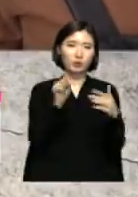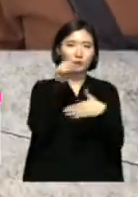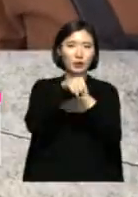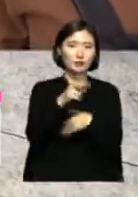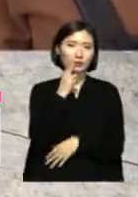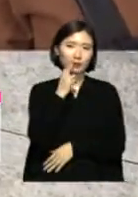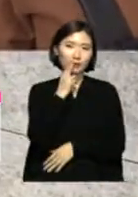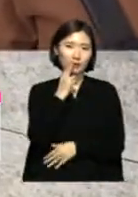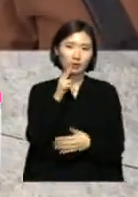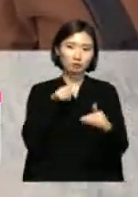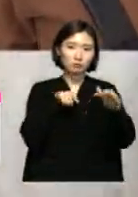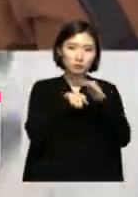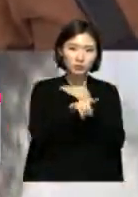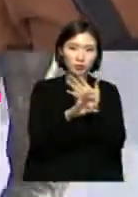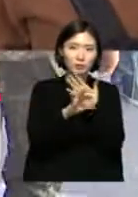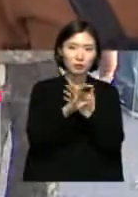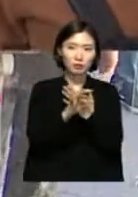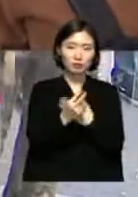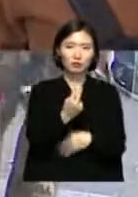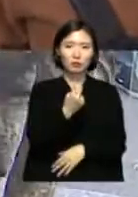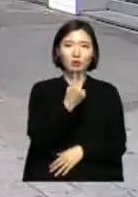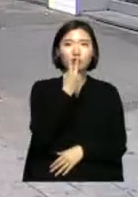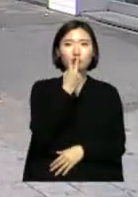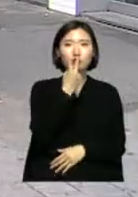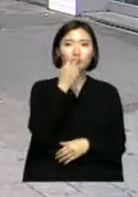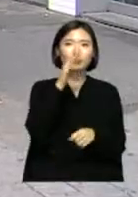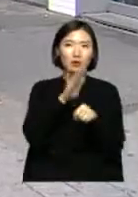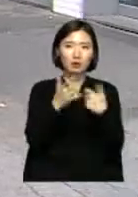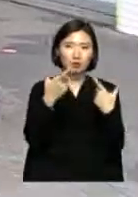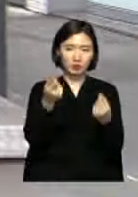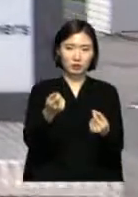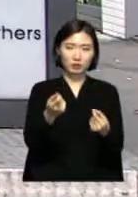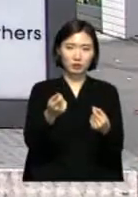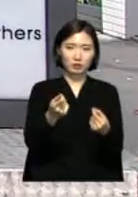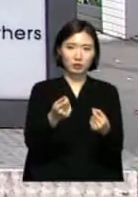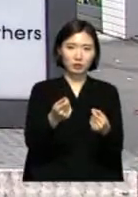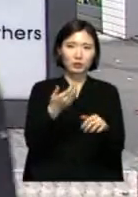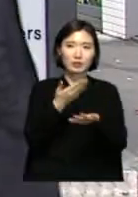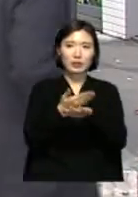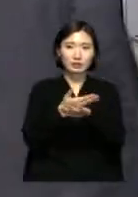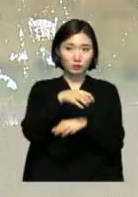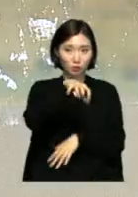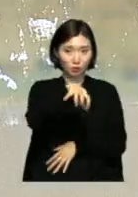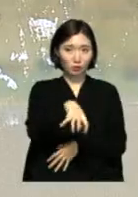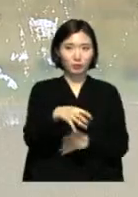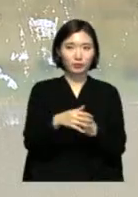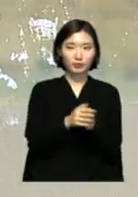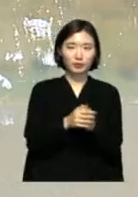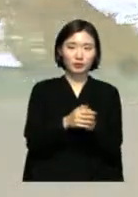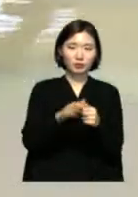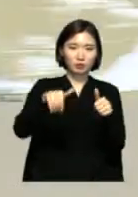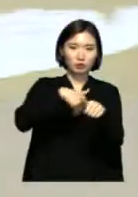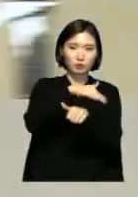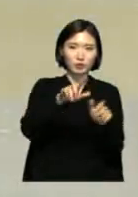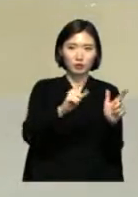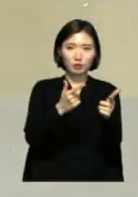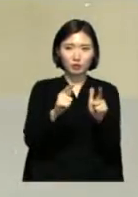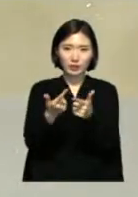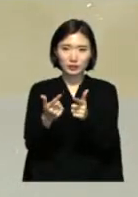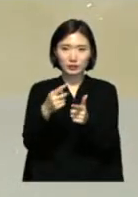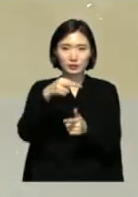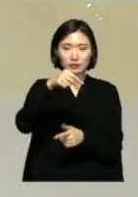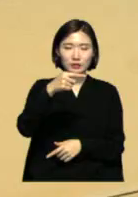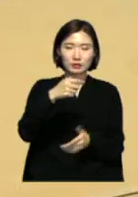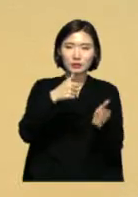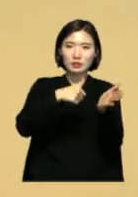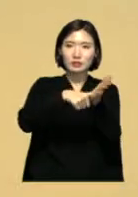피죠. 안에 들어가면 질식할 것 같은데 뭐. 역주변에 또 다른 흡연 부스입니다. 부스 주변엔 각종 스티커들이